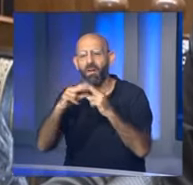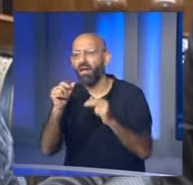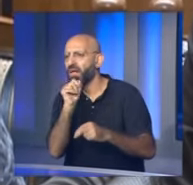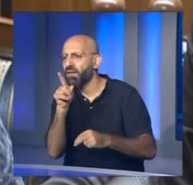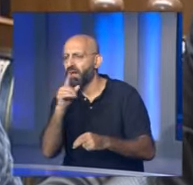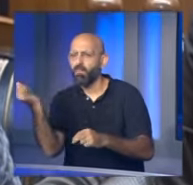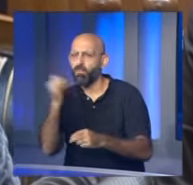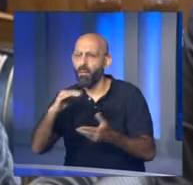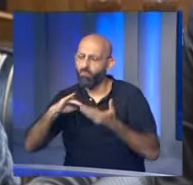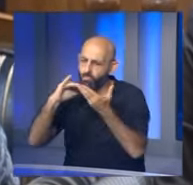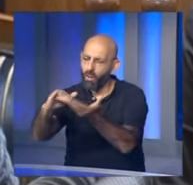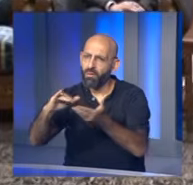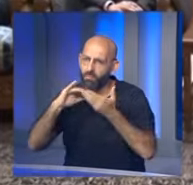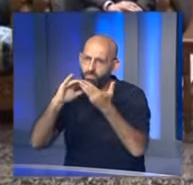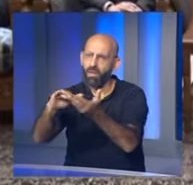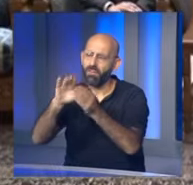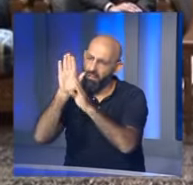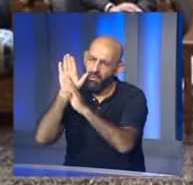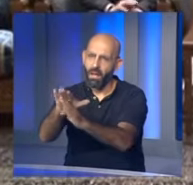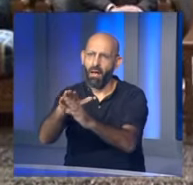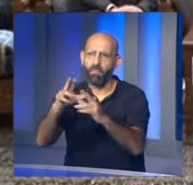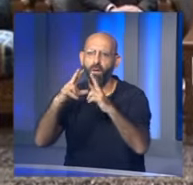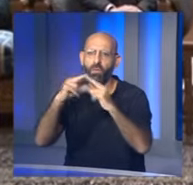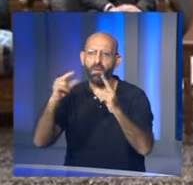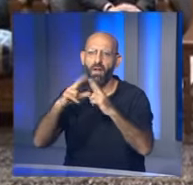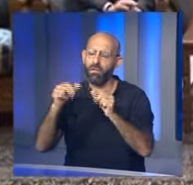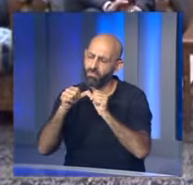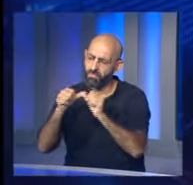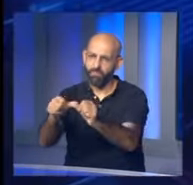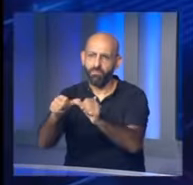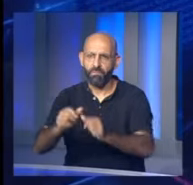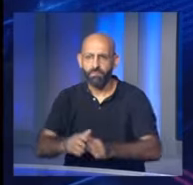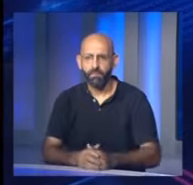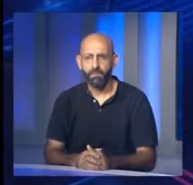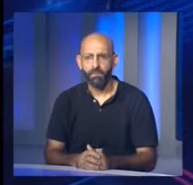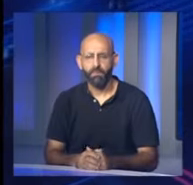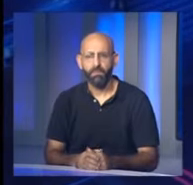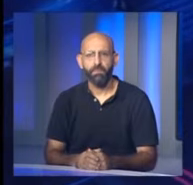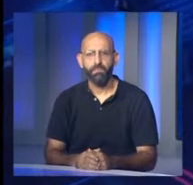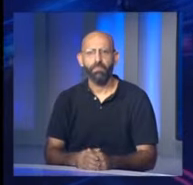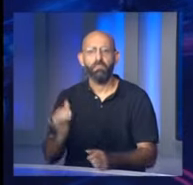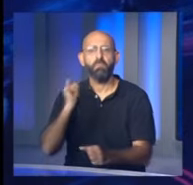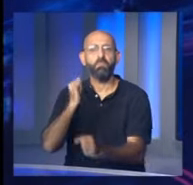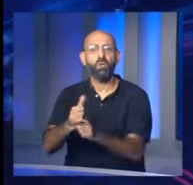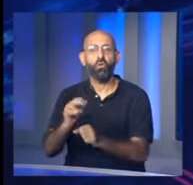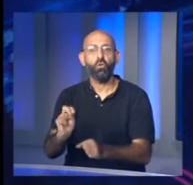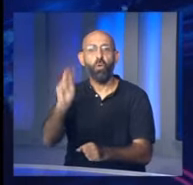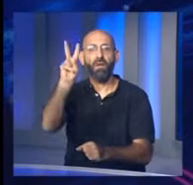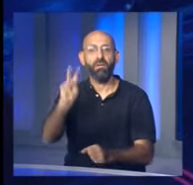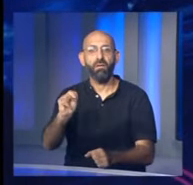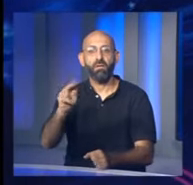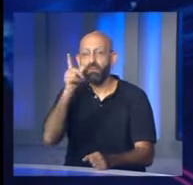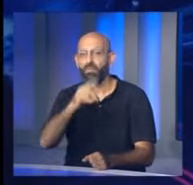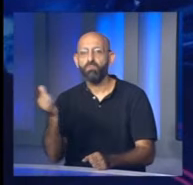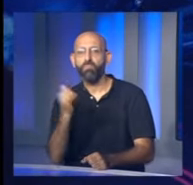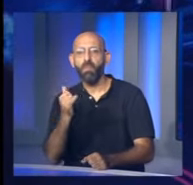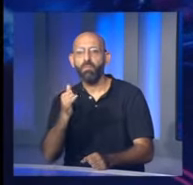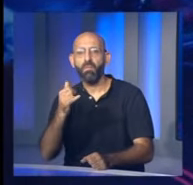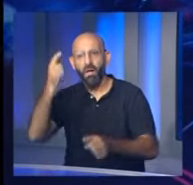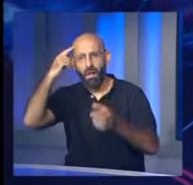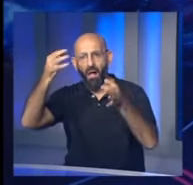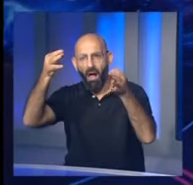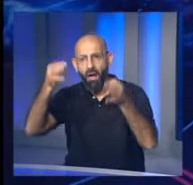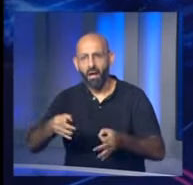الجسر الجوي بين الدوحه و بيروت دعت المناسك الخاصه للامم